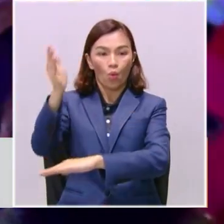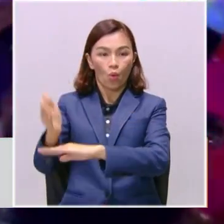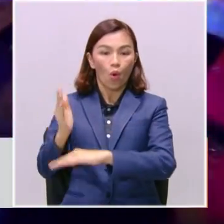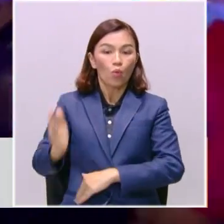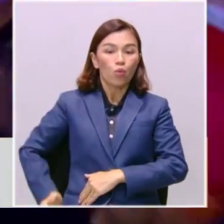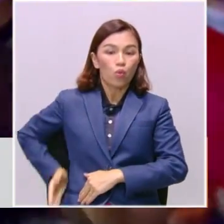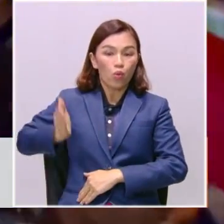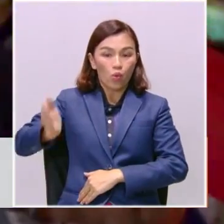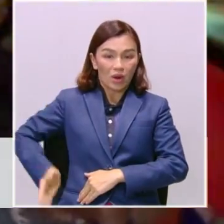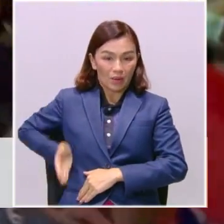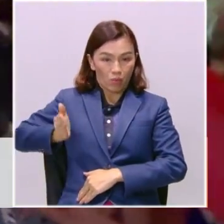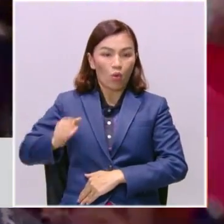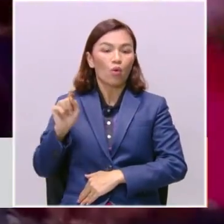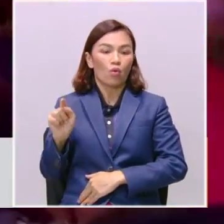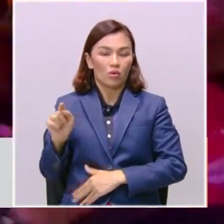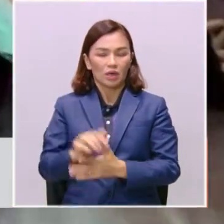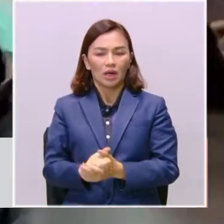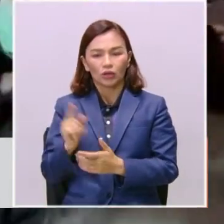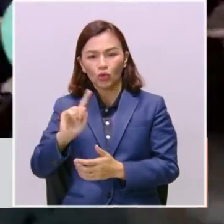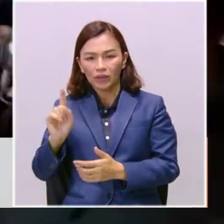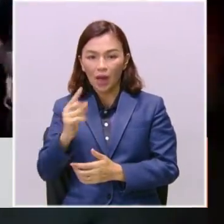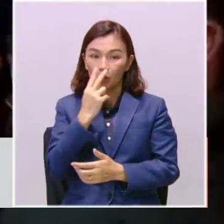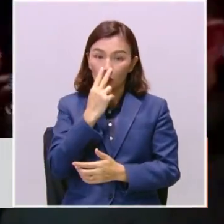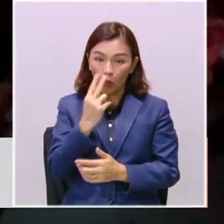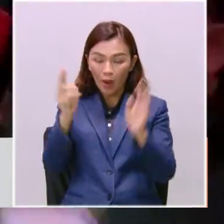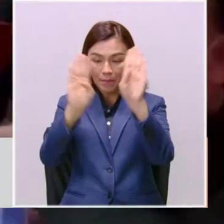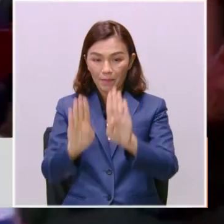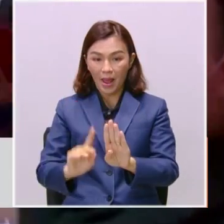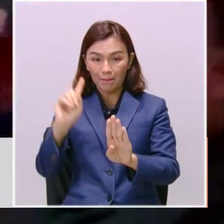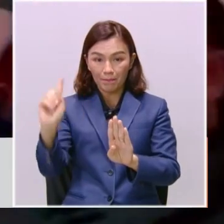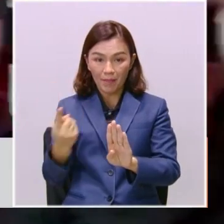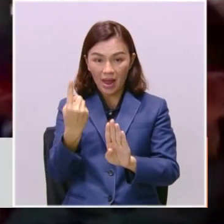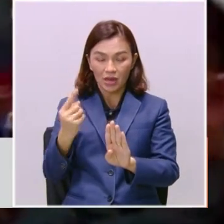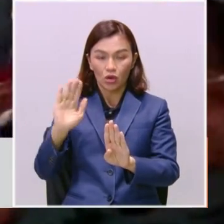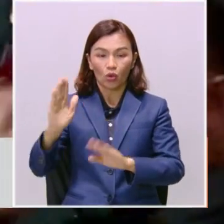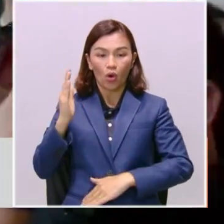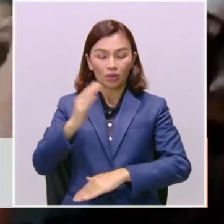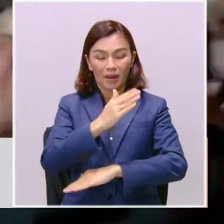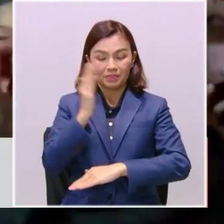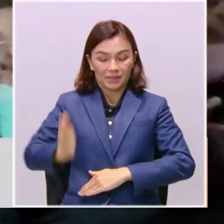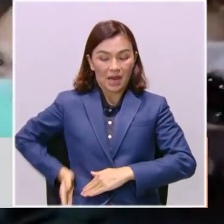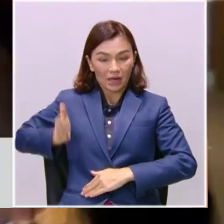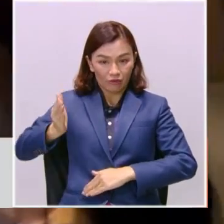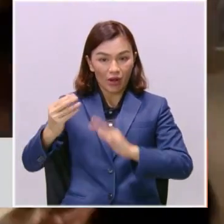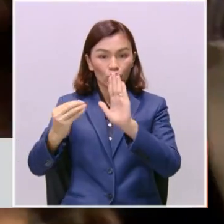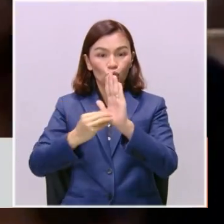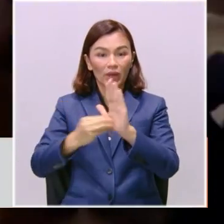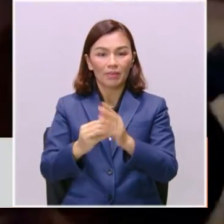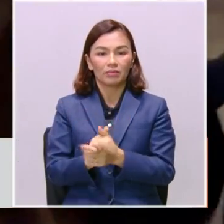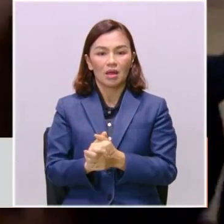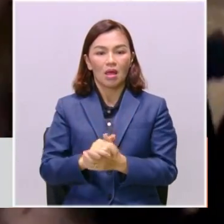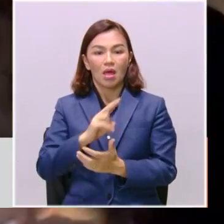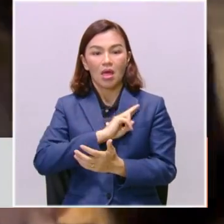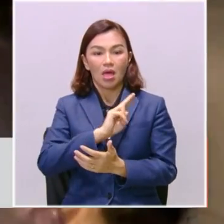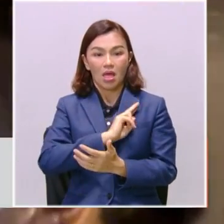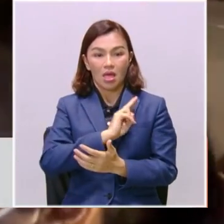งาน Unfolding Bangkokเปิดมุมมองใหม่สถานีรถไฟกรุงเทพซึ่งเป็นการเดินทางไปแบบส่วนตัวไม่ได้มีกำหนด